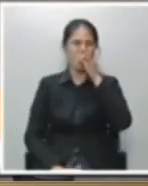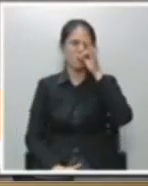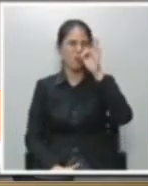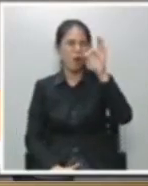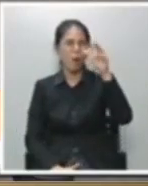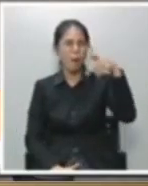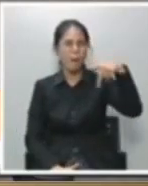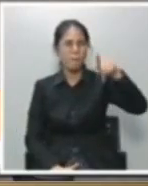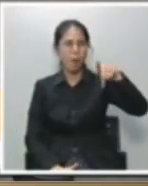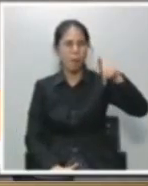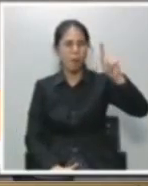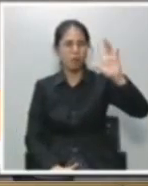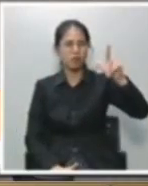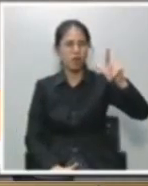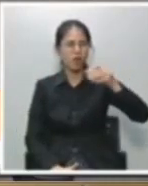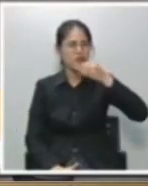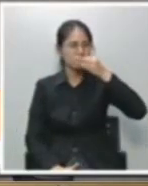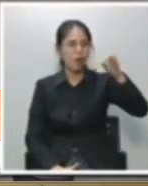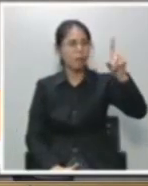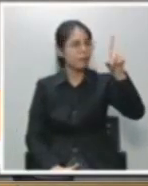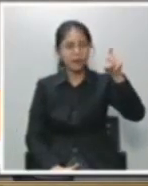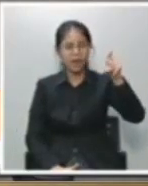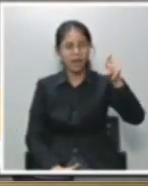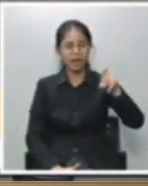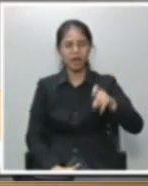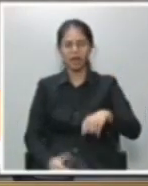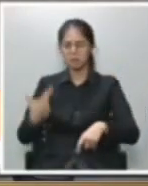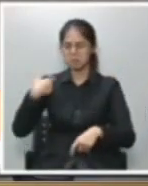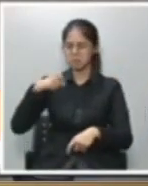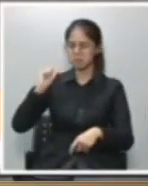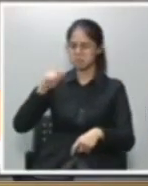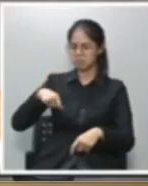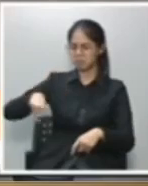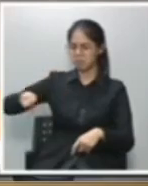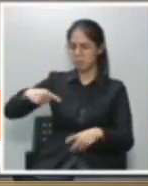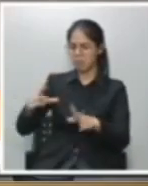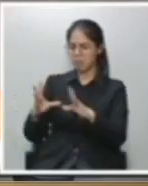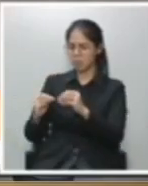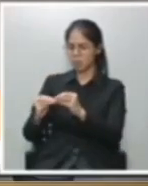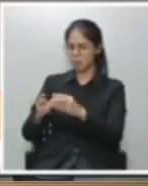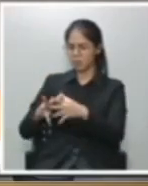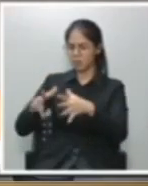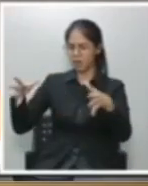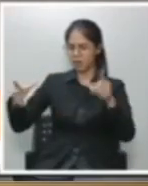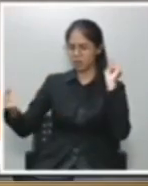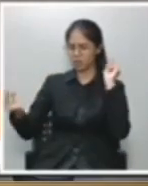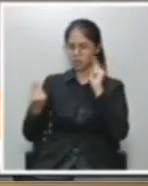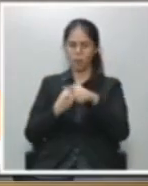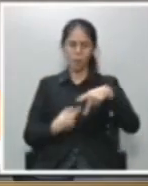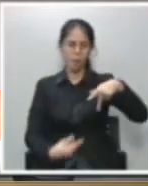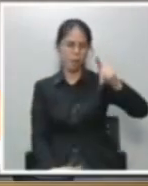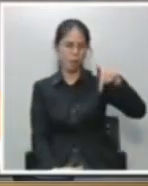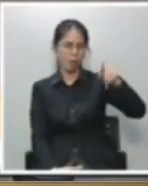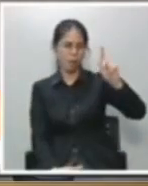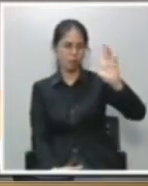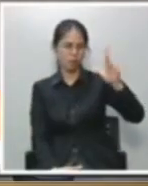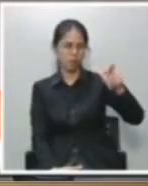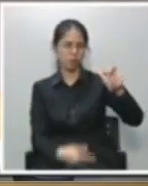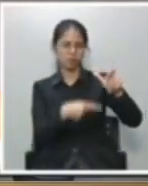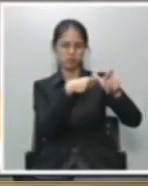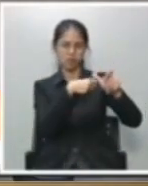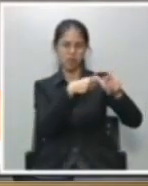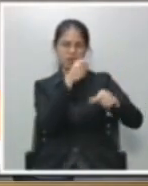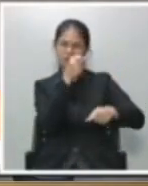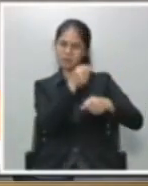ดศาลฎีกามีการประชุมใหญ่ก็ตกลงว่าในกระบวนการทำงานของปปชถ้าไม่ชอบฟ้อง